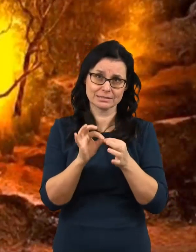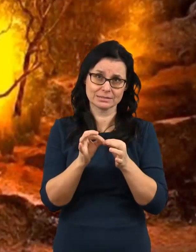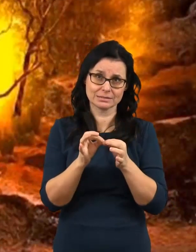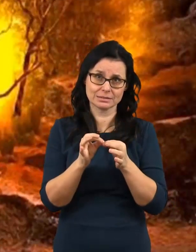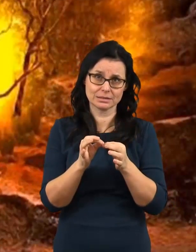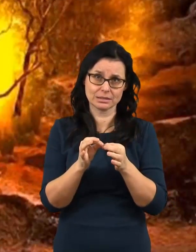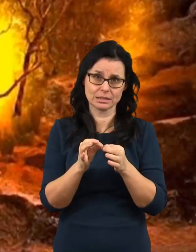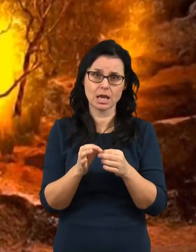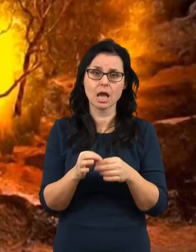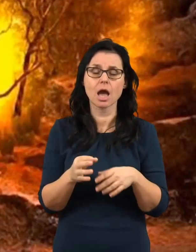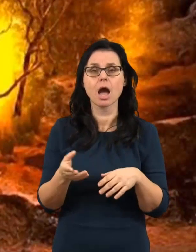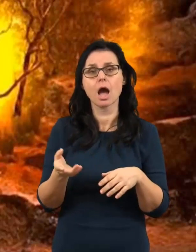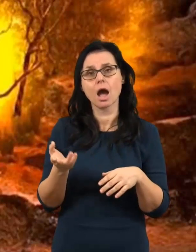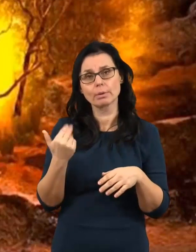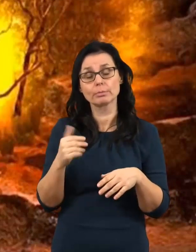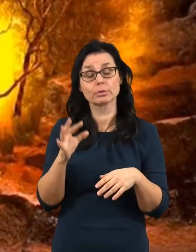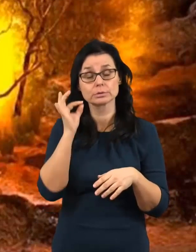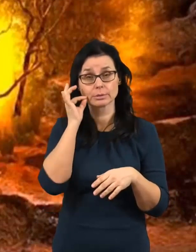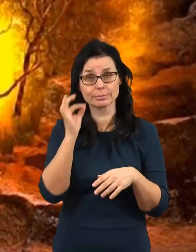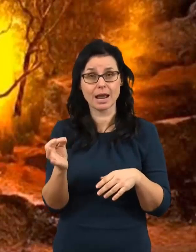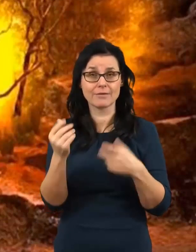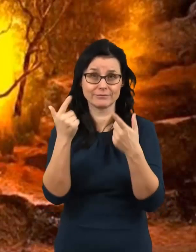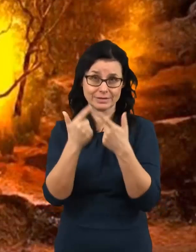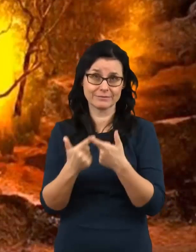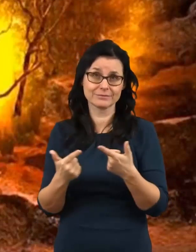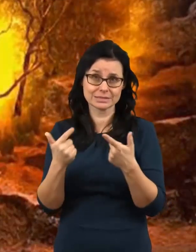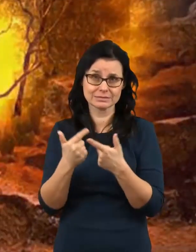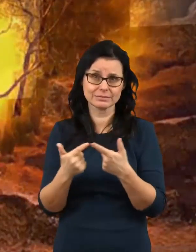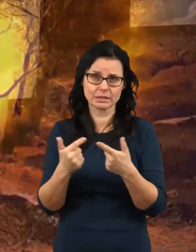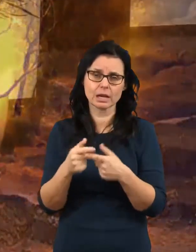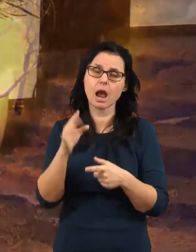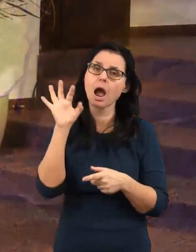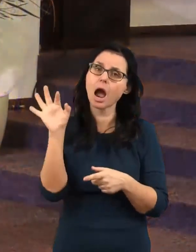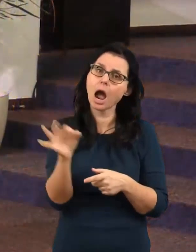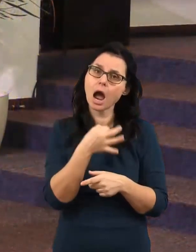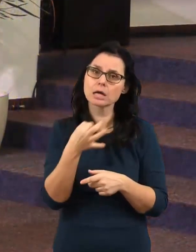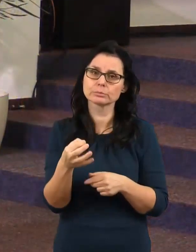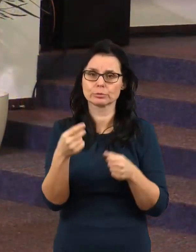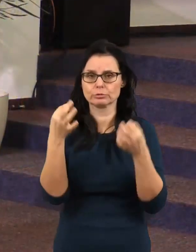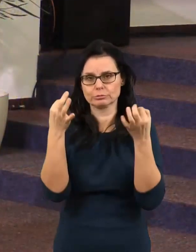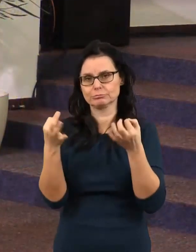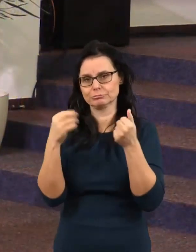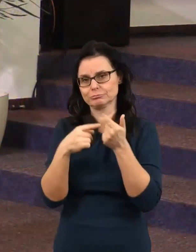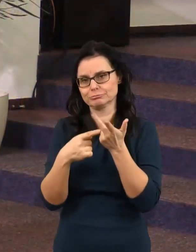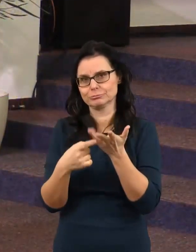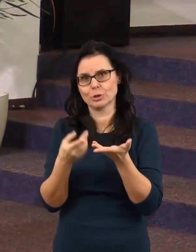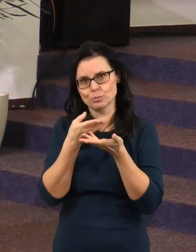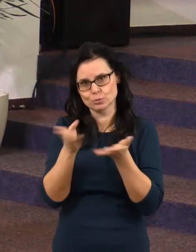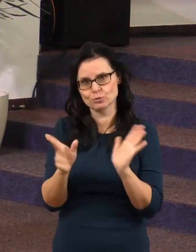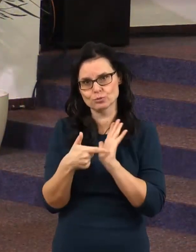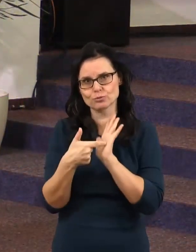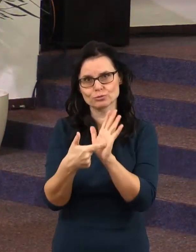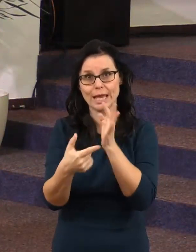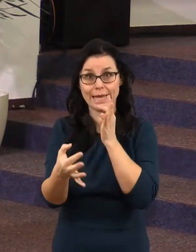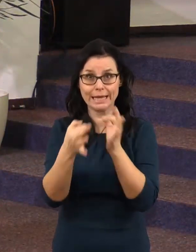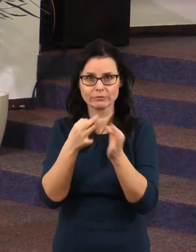byly o důležité zmínit, ale aspoň to málo, s čím se mohu spolu s vámi podělit.